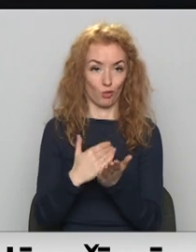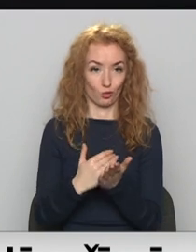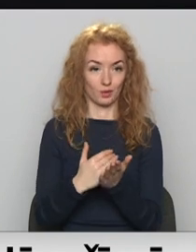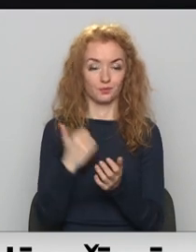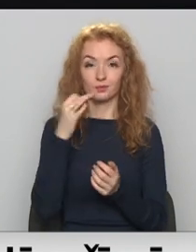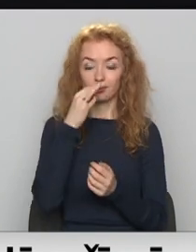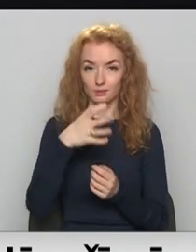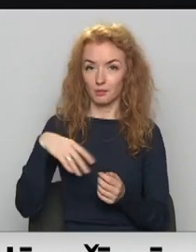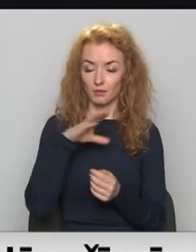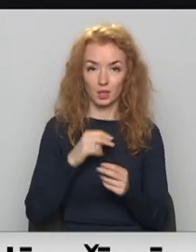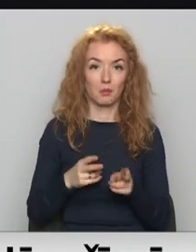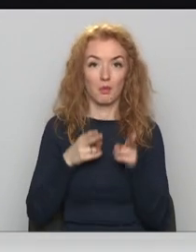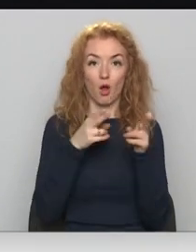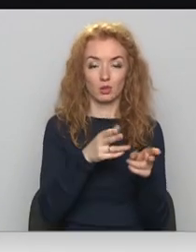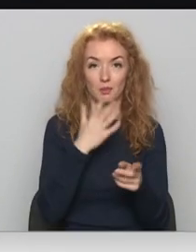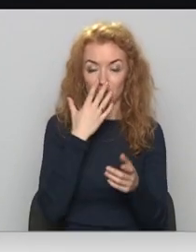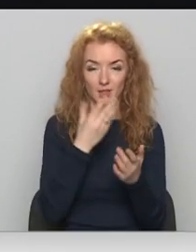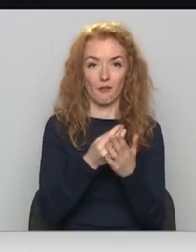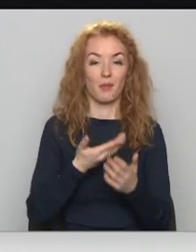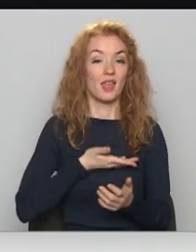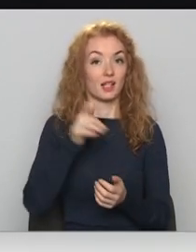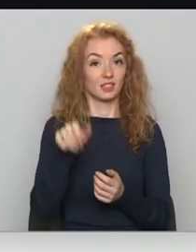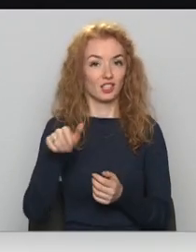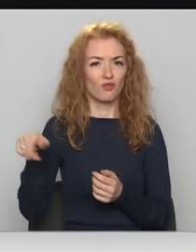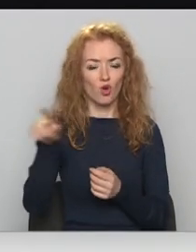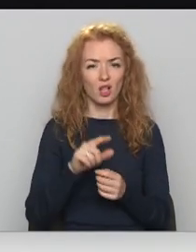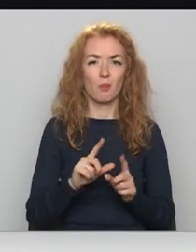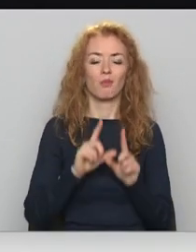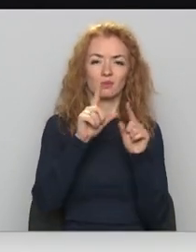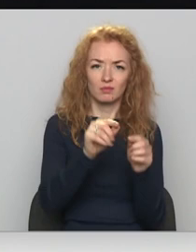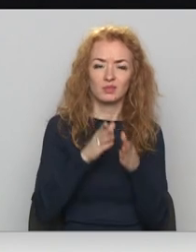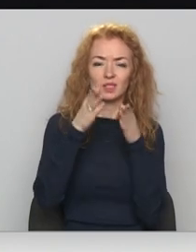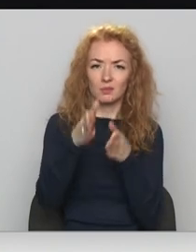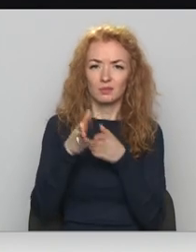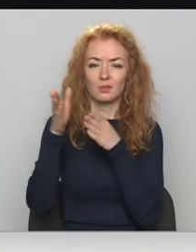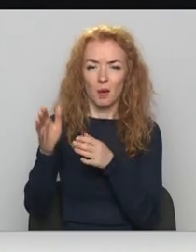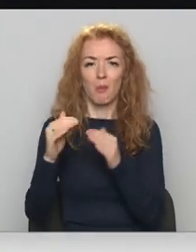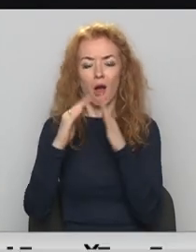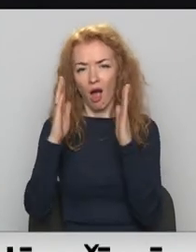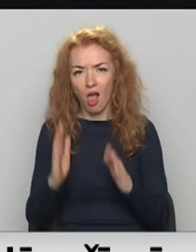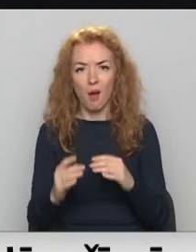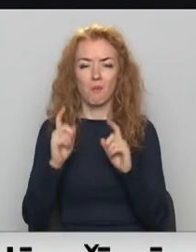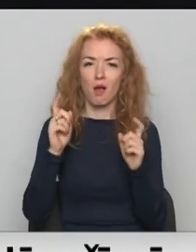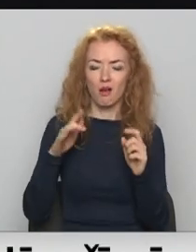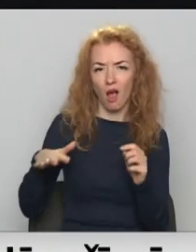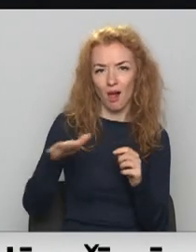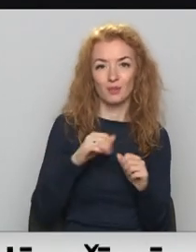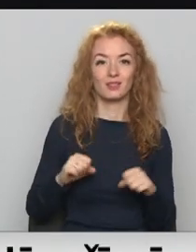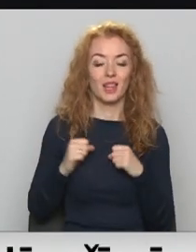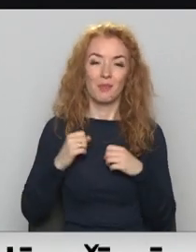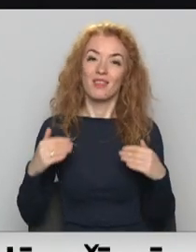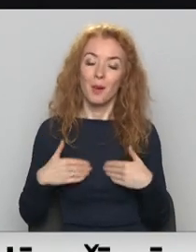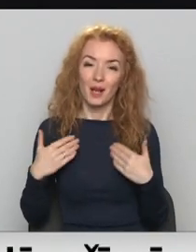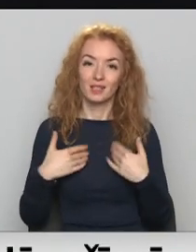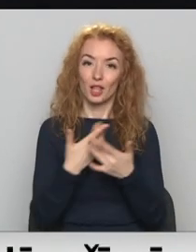Mēs braucām pie mūsu iedzīvotājiem, apbraukājām mājas, apbraukājām pagalmus, mēģinājām iepiercināt ar